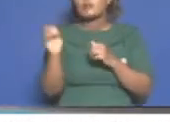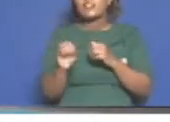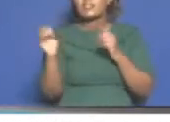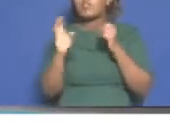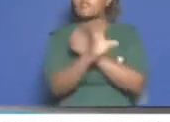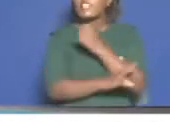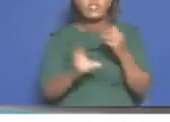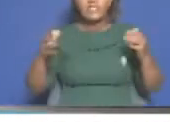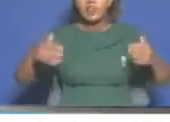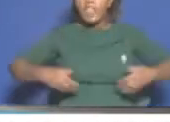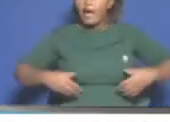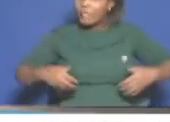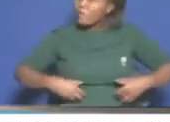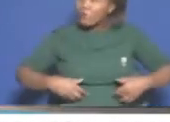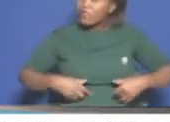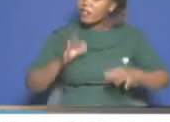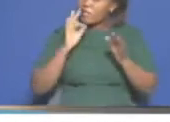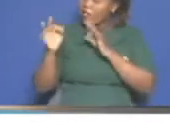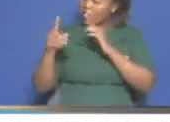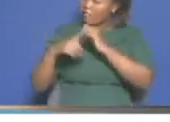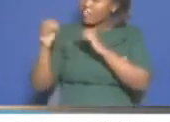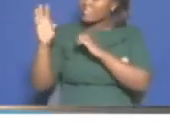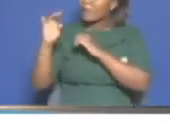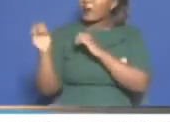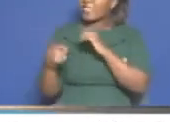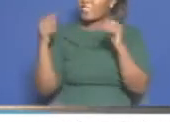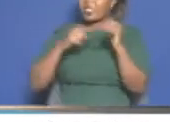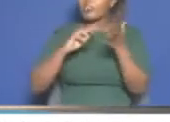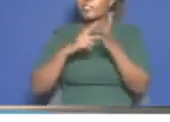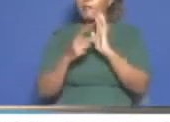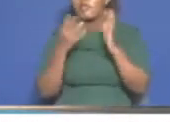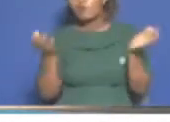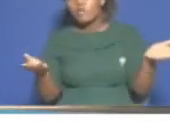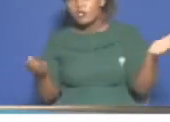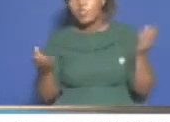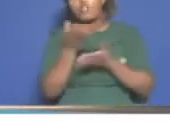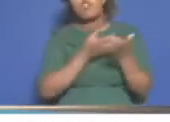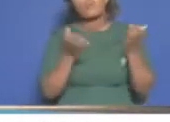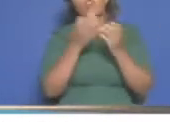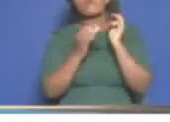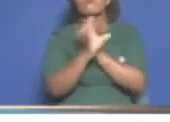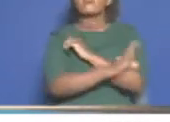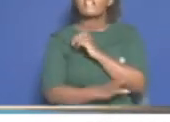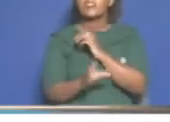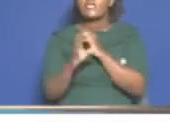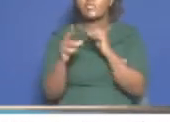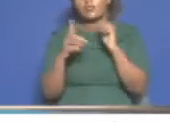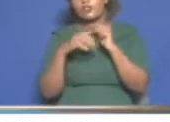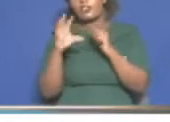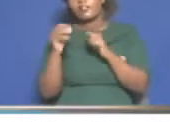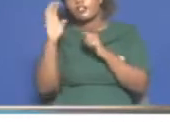kama 60% ni vijana wa hii taifa, then inamaanisha uchumi wa nchi hii 70% or 60% of the